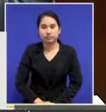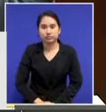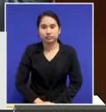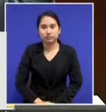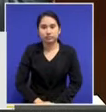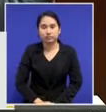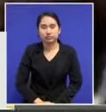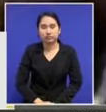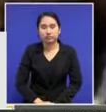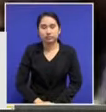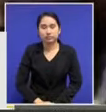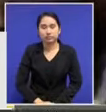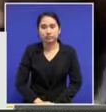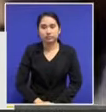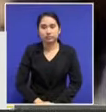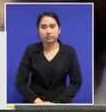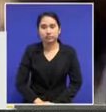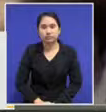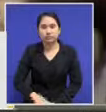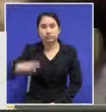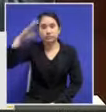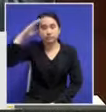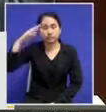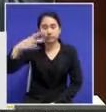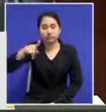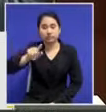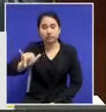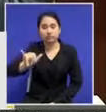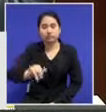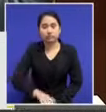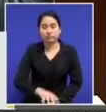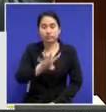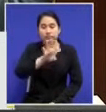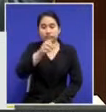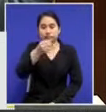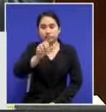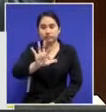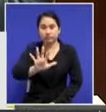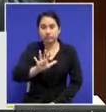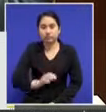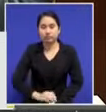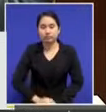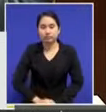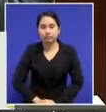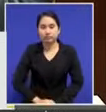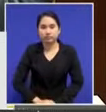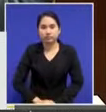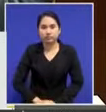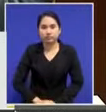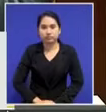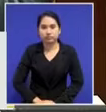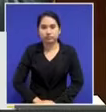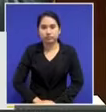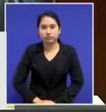น้อยนนท ์พลเอกประยุทธ์จันทร์โอชาครับ 415นางมณพร